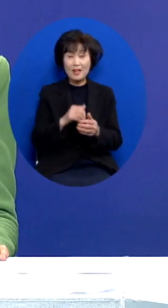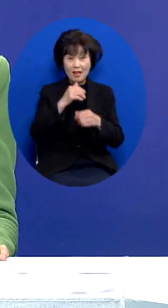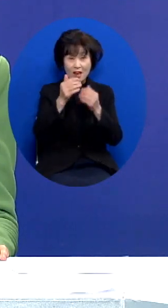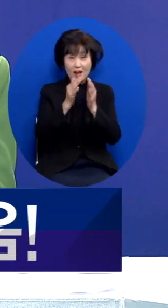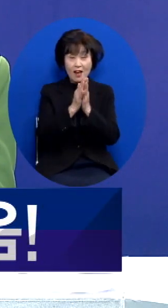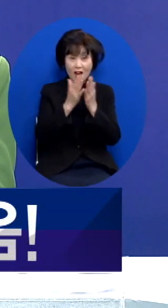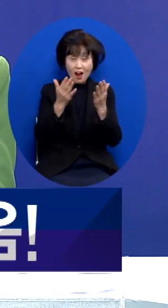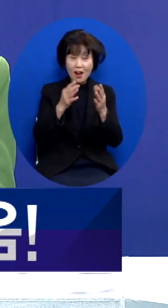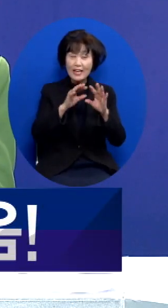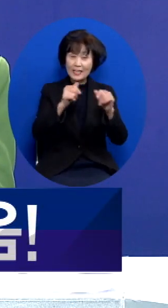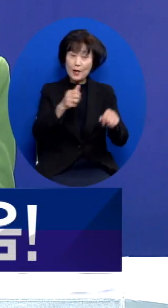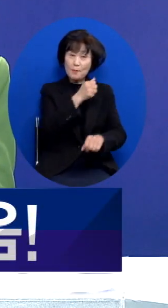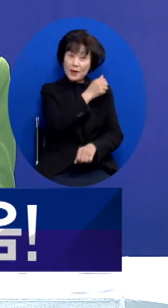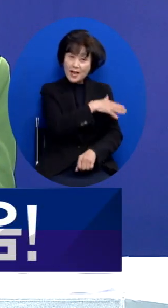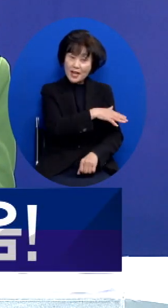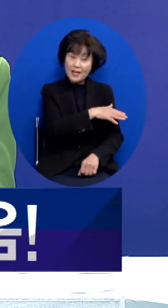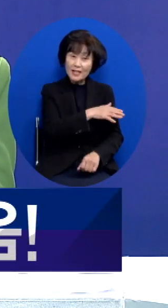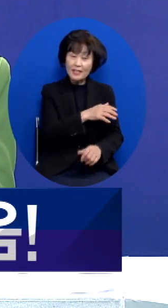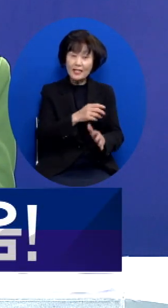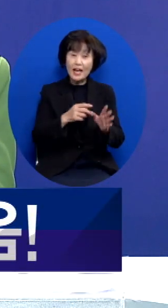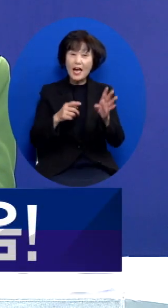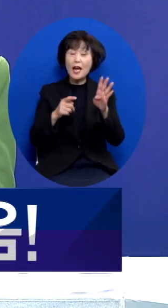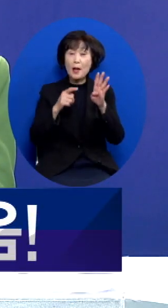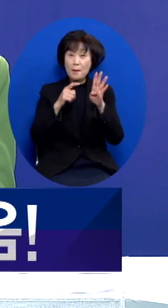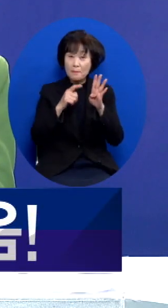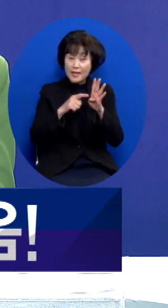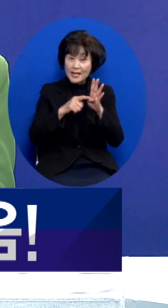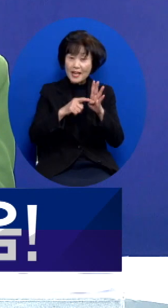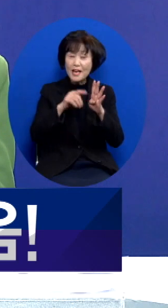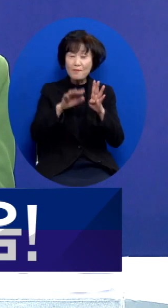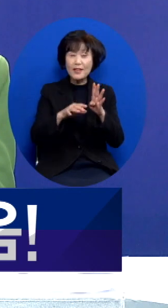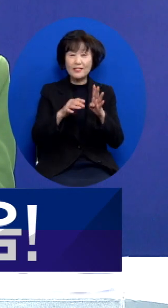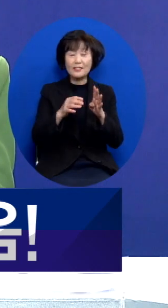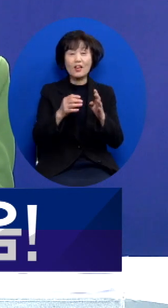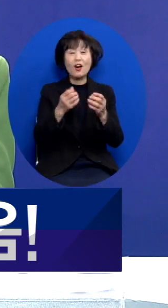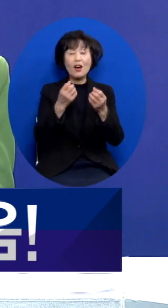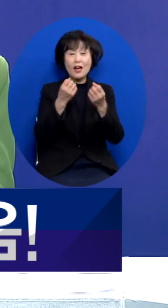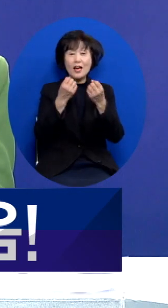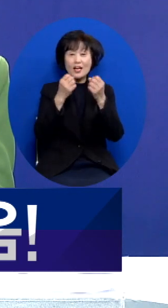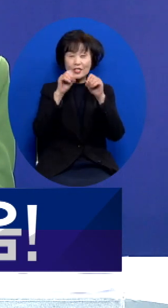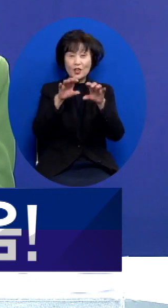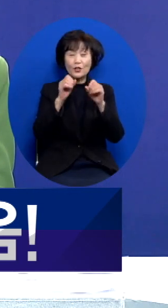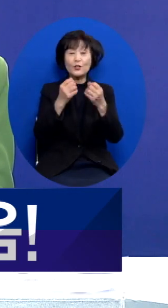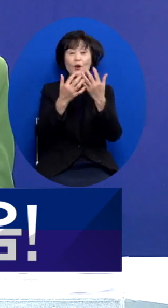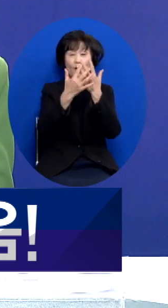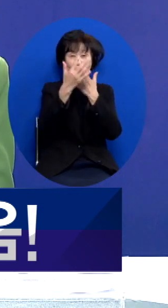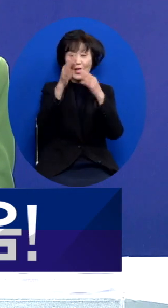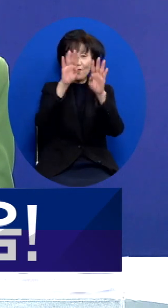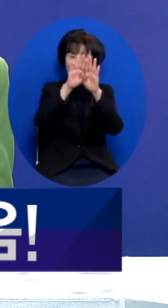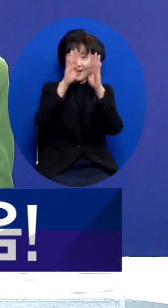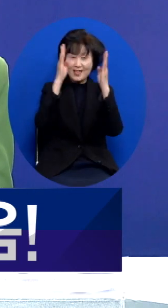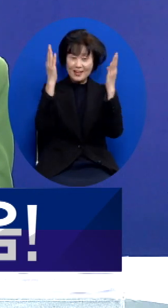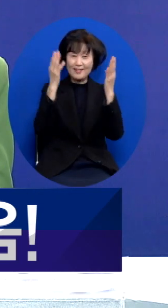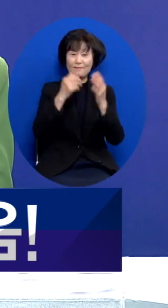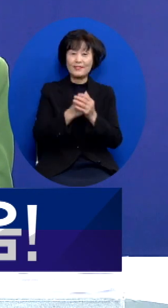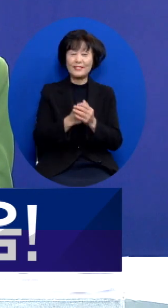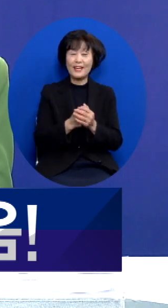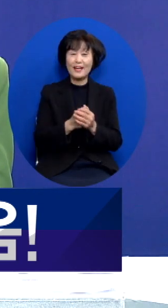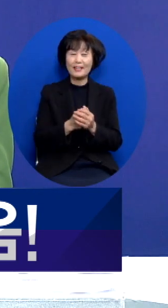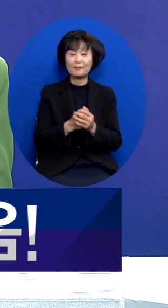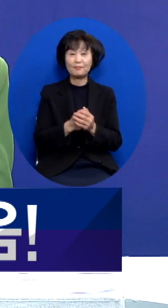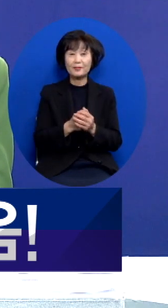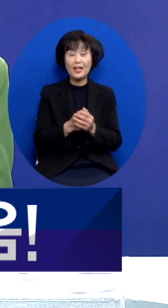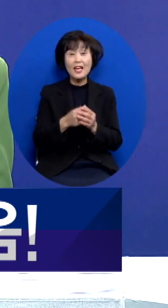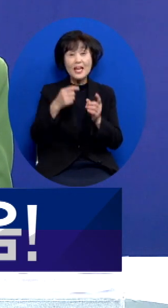성경의 땅 팔레스타인 베들레헴에서 특별한 선교대회가 열립니다 awmj 선교회의 200번째 국가 선교